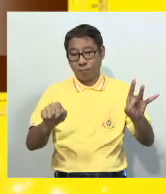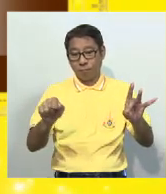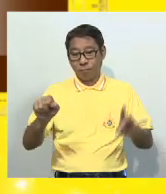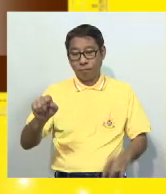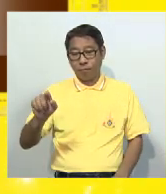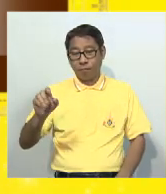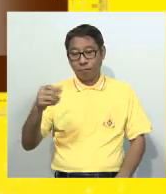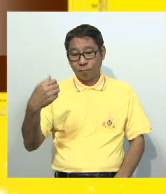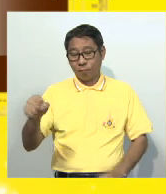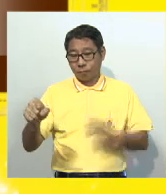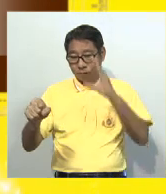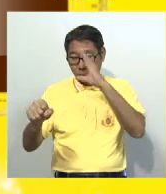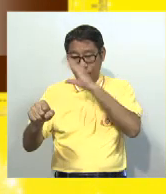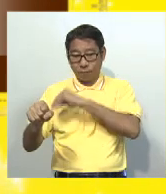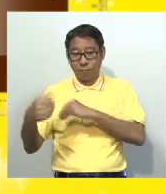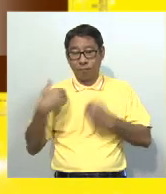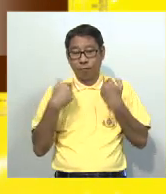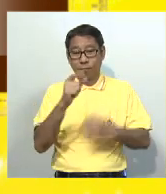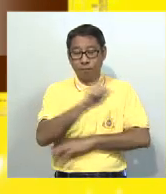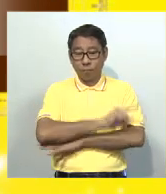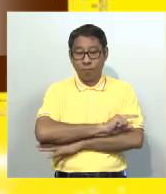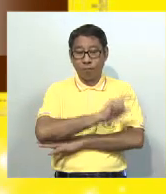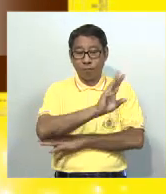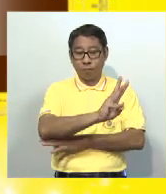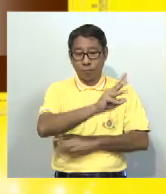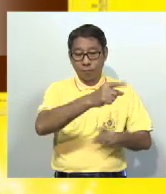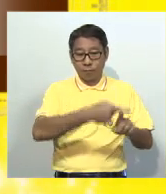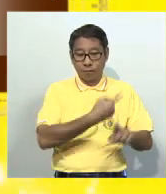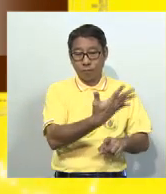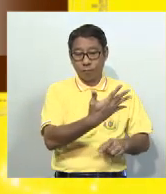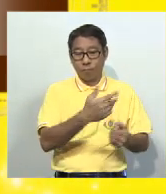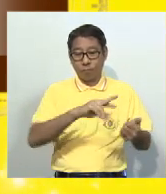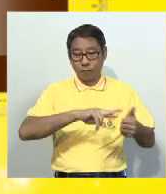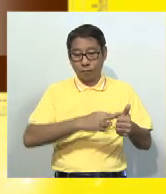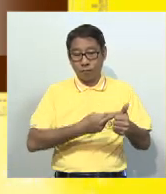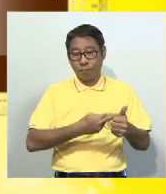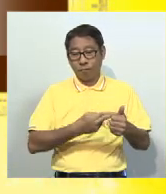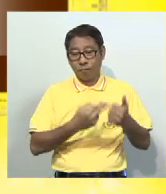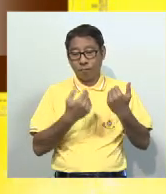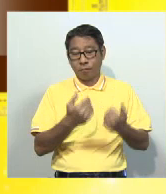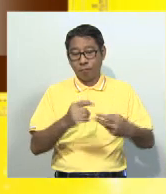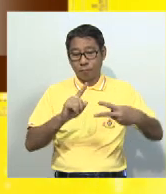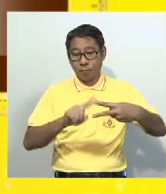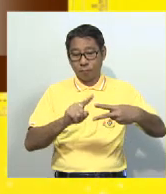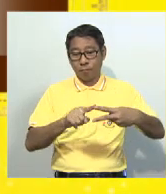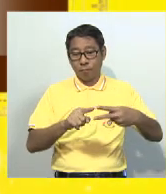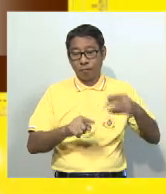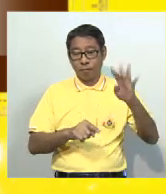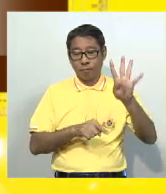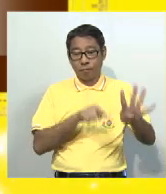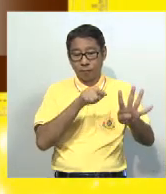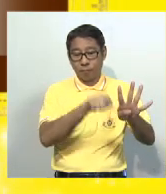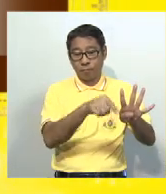าณ 22:00 นและในวันที่6พฤษภาคมเริ่มถ่ายทอดสดตั้งแต่มี2ช่วงเวลาก็คือตั้งแต่เว